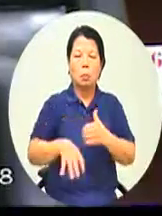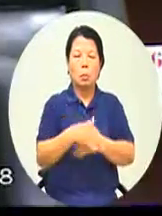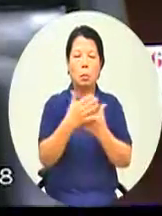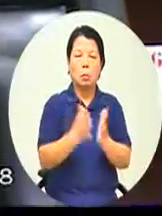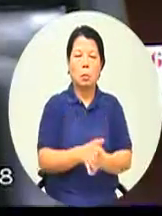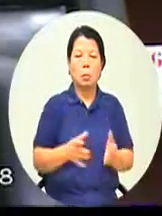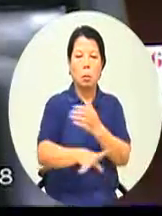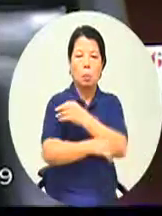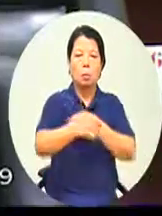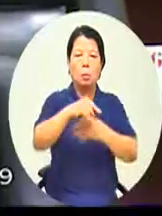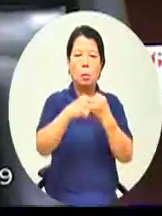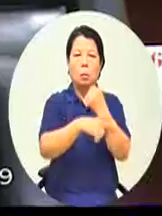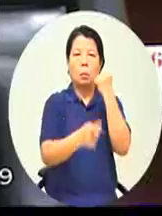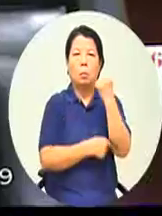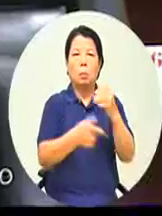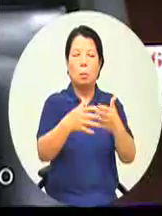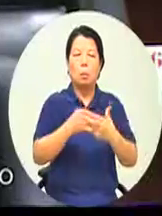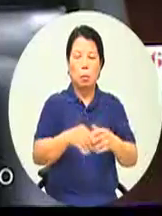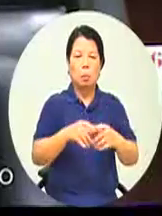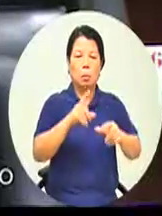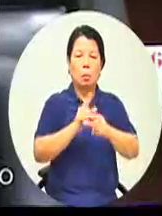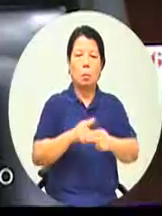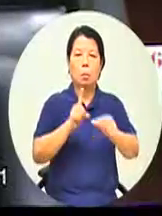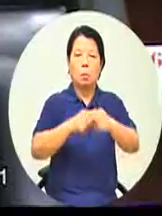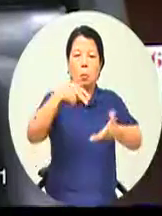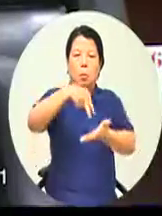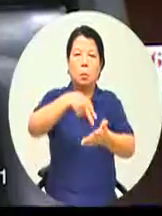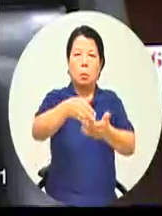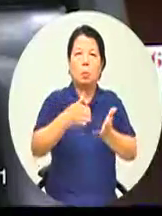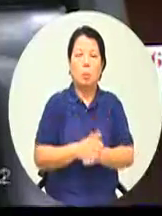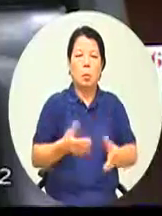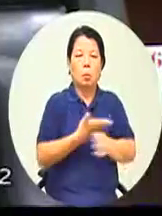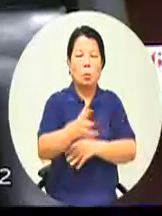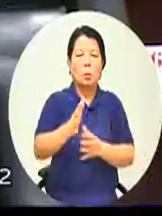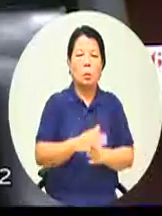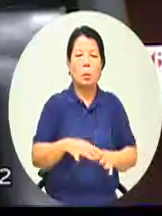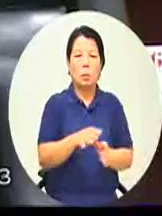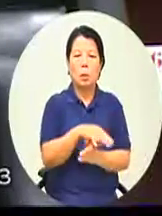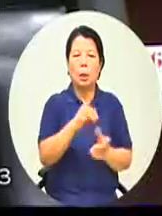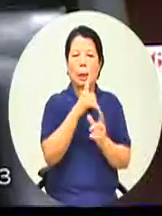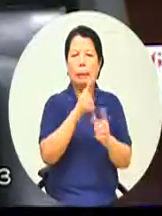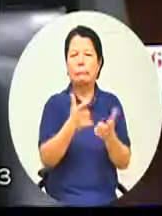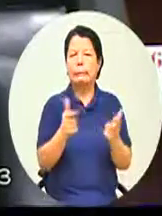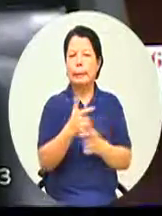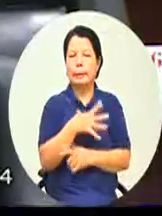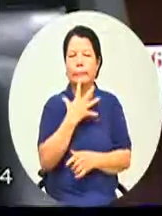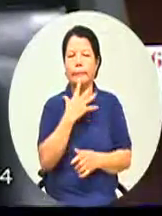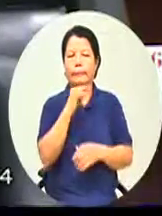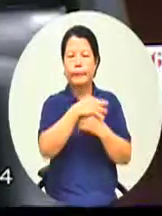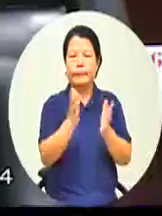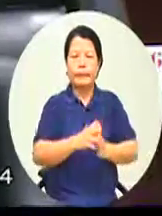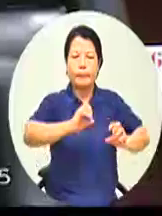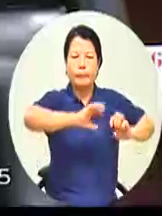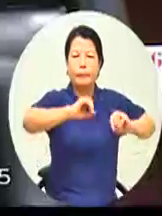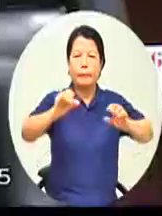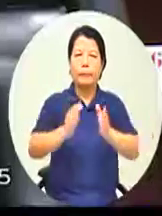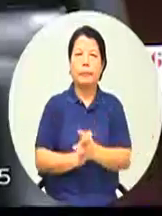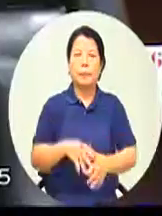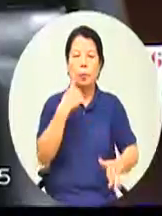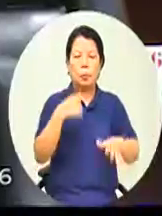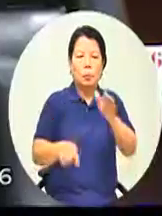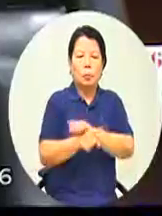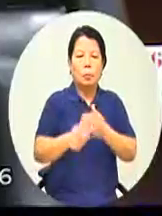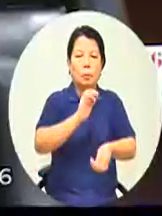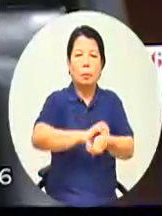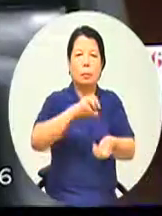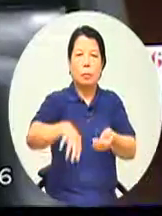条教育应本中立的原则，然后不要让一些奇奇怪怪的宗教团体散播有违反医